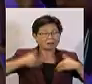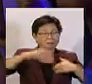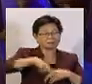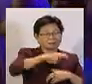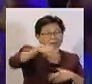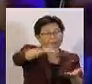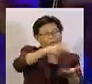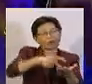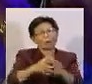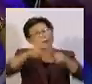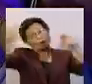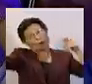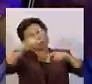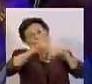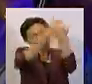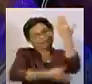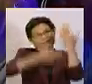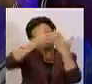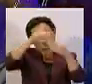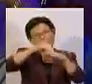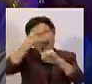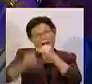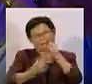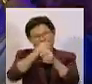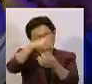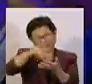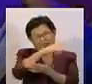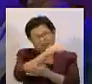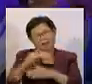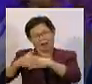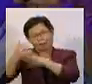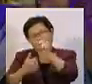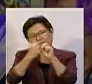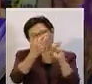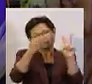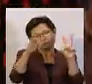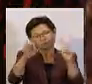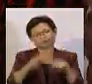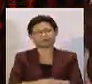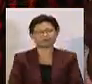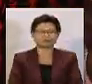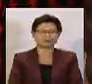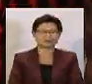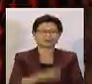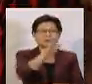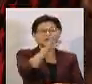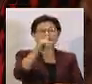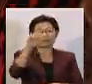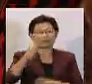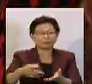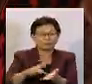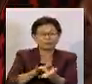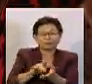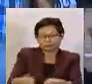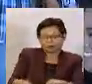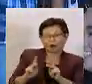jelajah konsert berskala besar di seluruh negara pada hujung tahun ini dan awal 2019. B-Diva berkesempatan